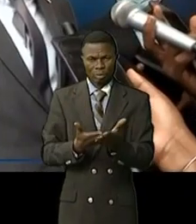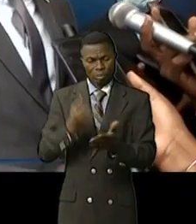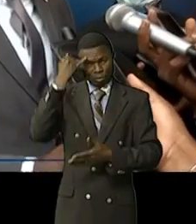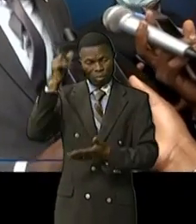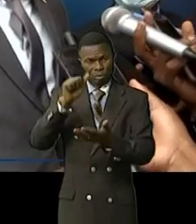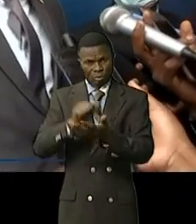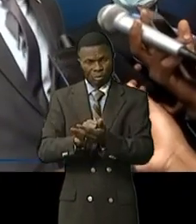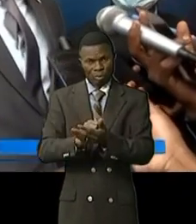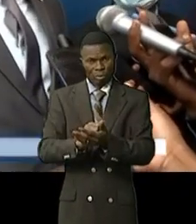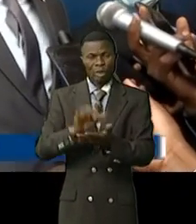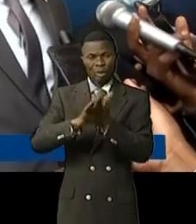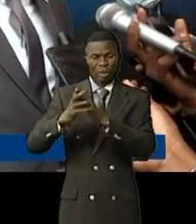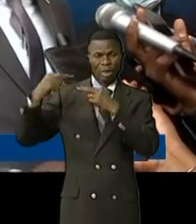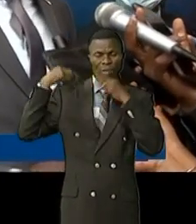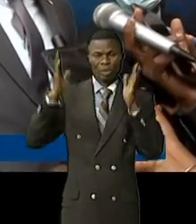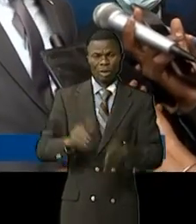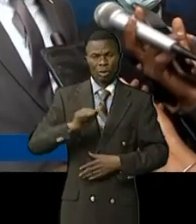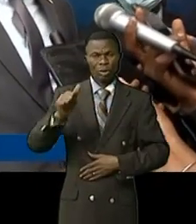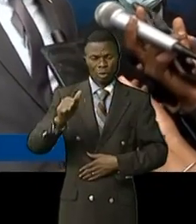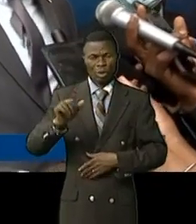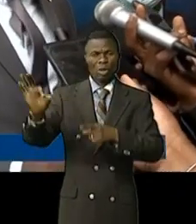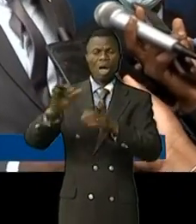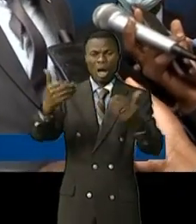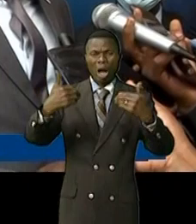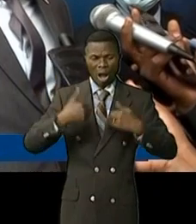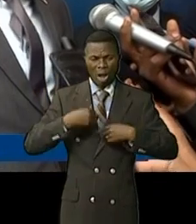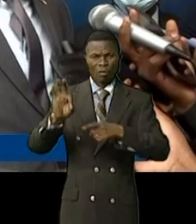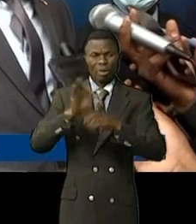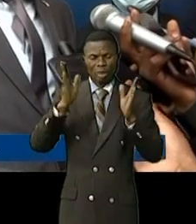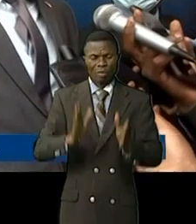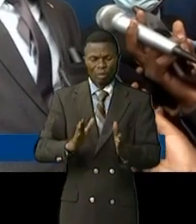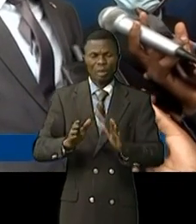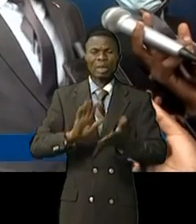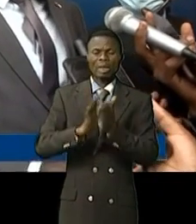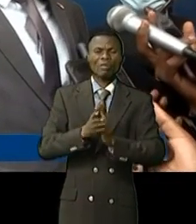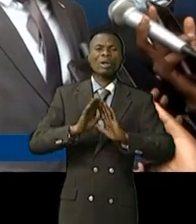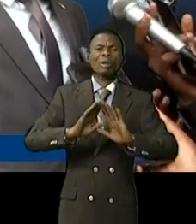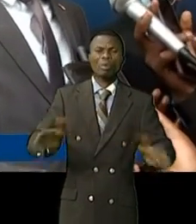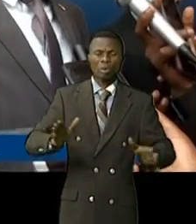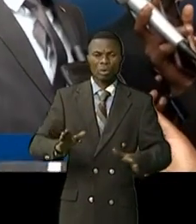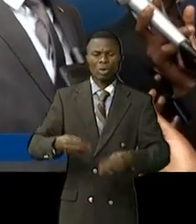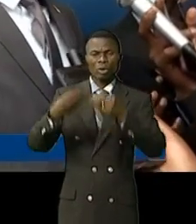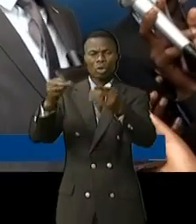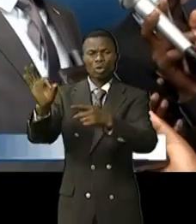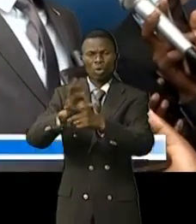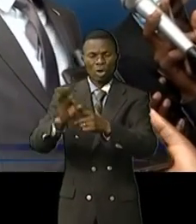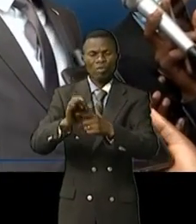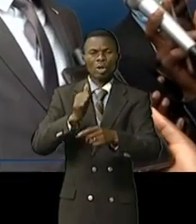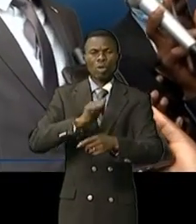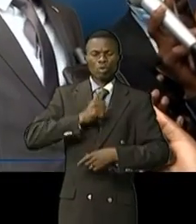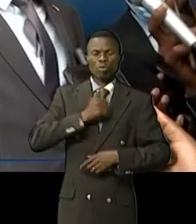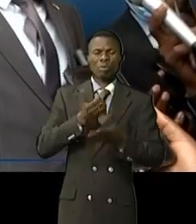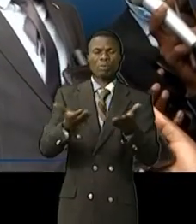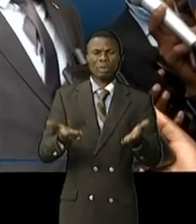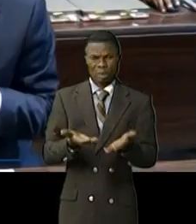de s'autonomiser pour avoir des formateurs qui seront capables de former nos formateurs, nos propres